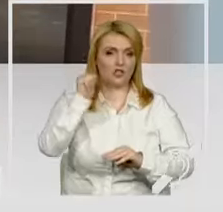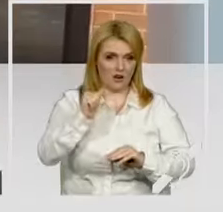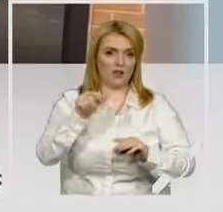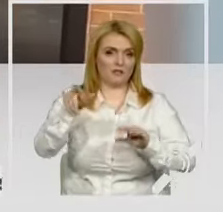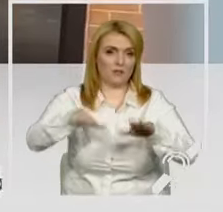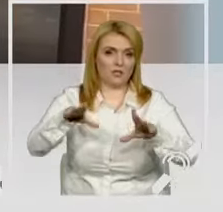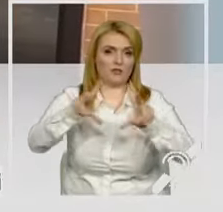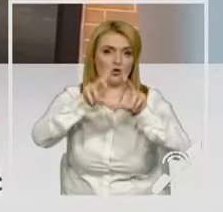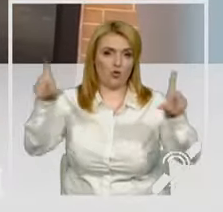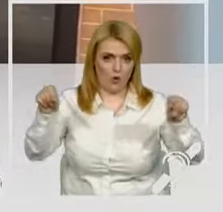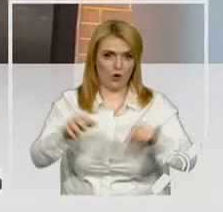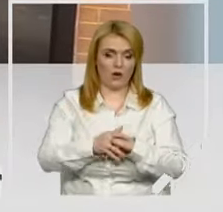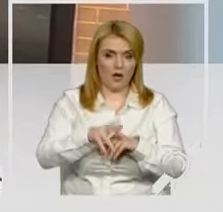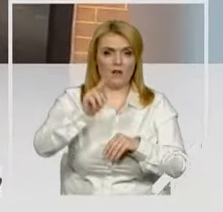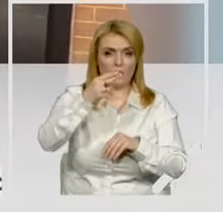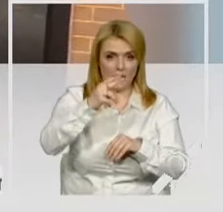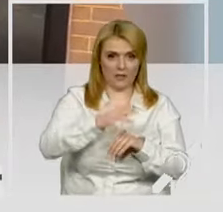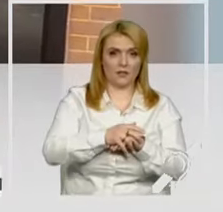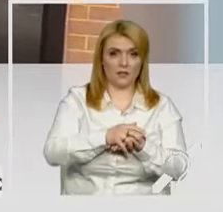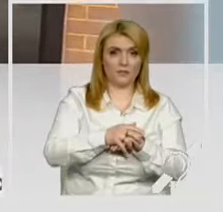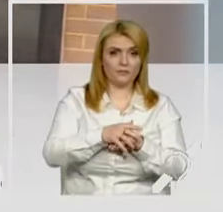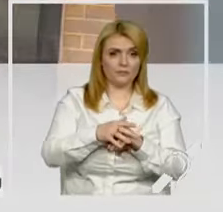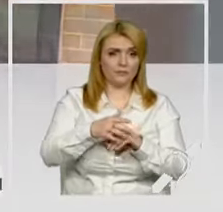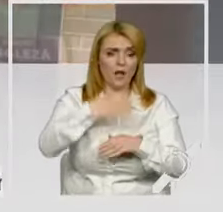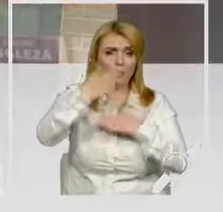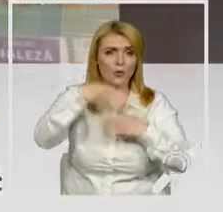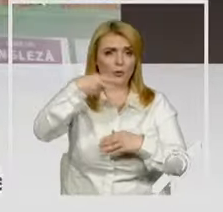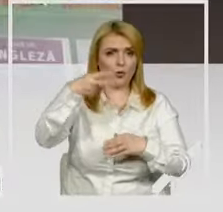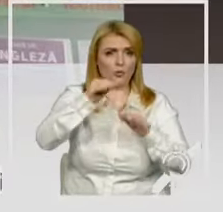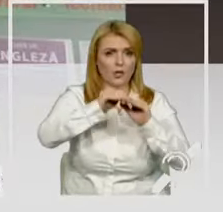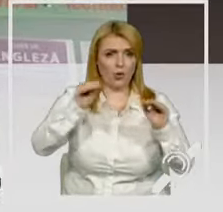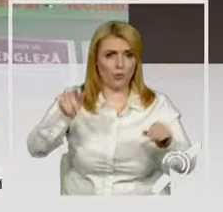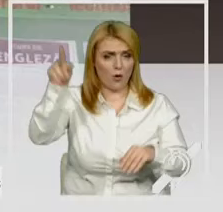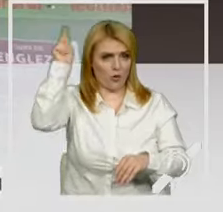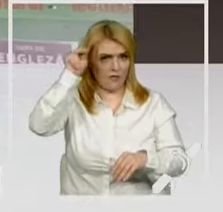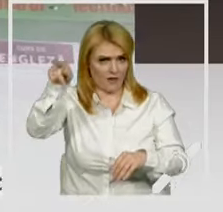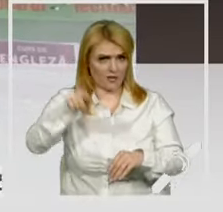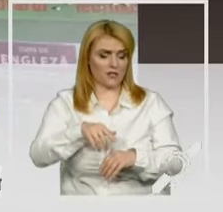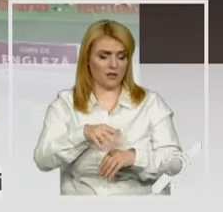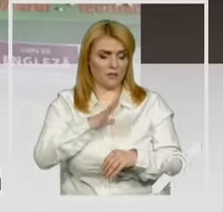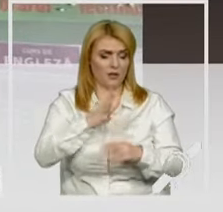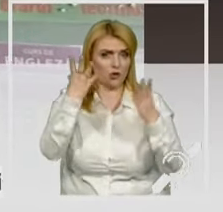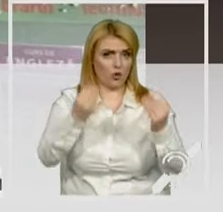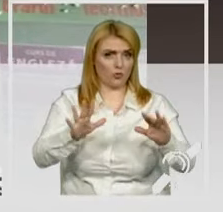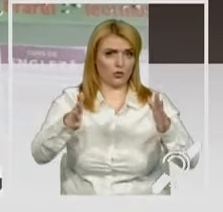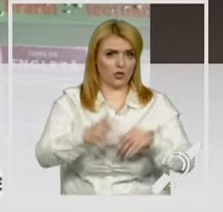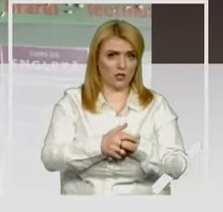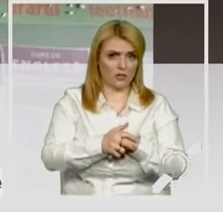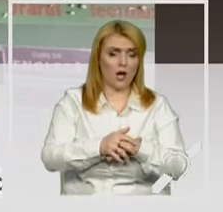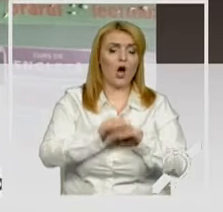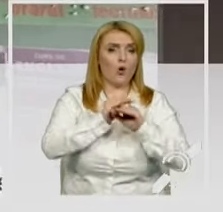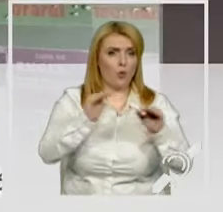a liceului Liviu dăle anu din Chișinău vineri în timp ce aproape 2000 de elevi se aflau la ore copiii și profesorii au fost